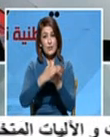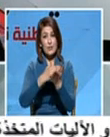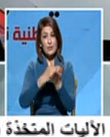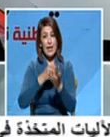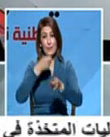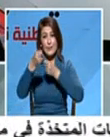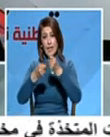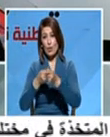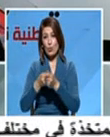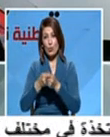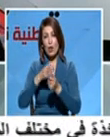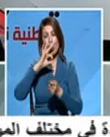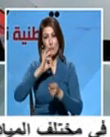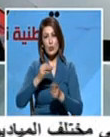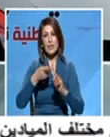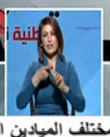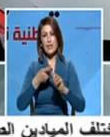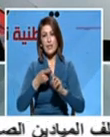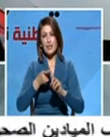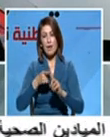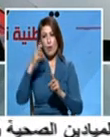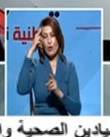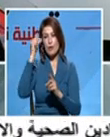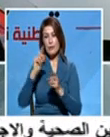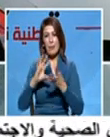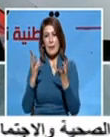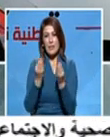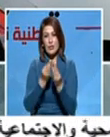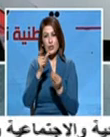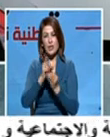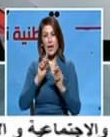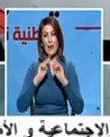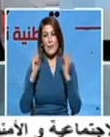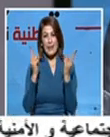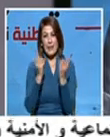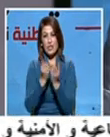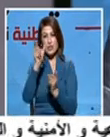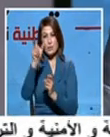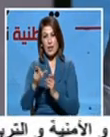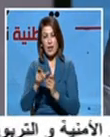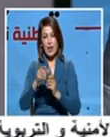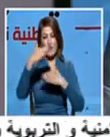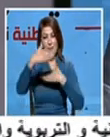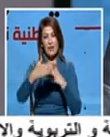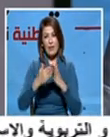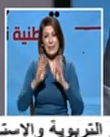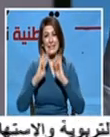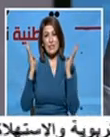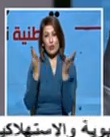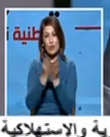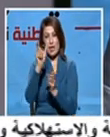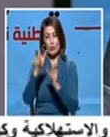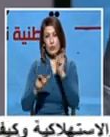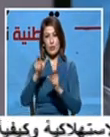تفاهمنا الجمعه اللي فاتت، عملنا اجتماع مع الدي بي ام ومع الفارماسي سنترال، وتفاهمنا ان المرضى ينجموا